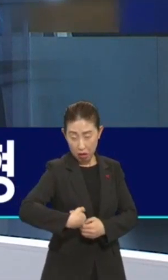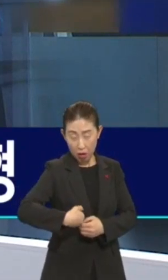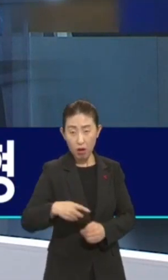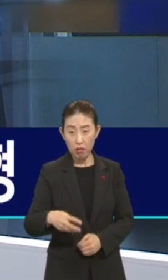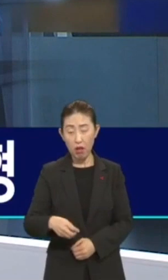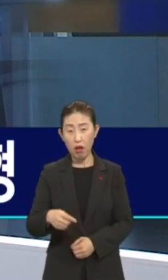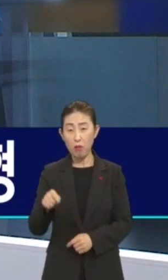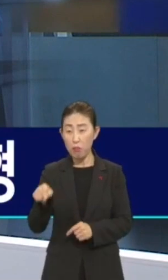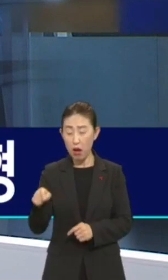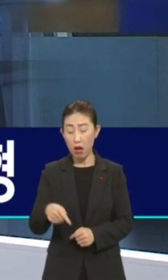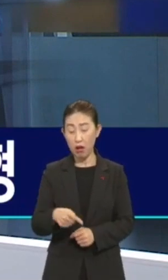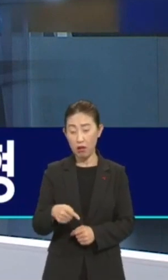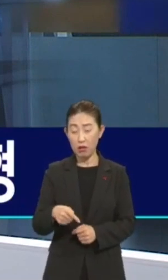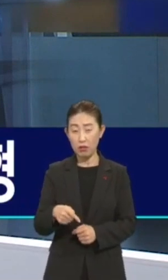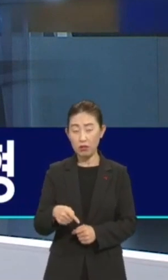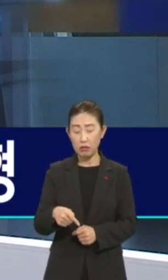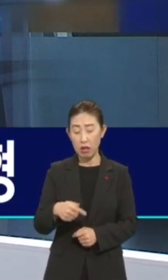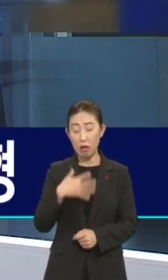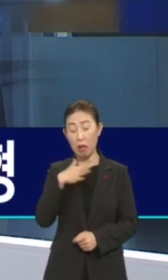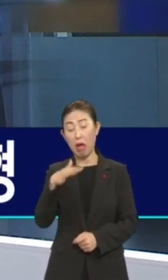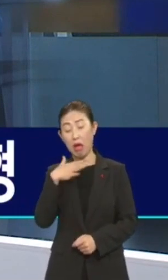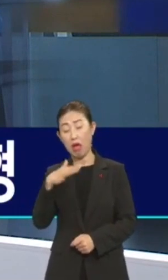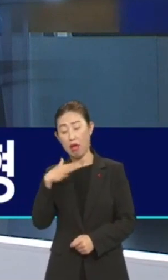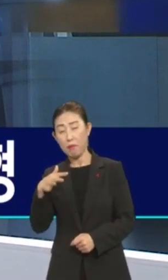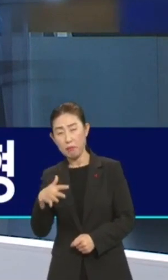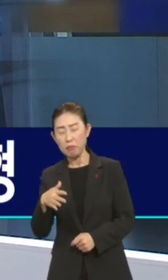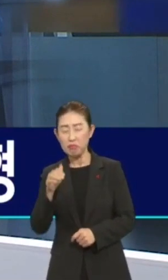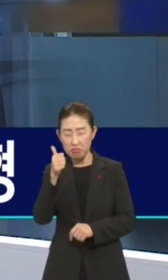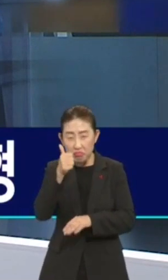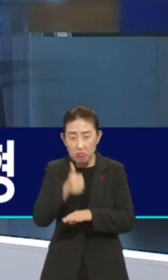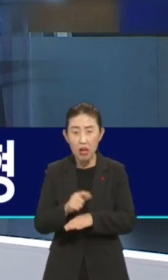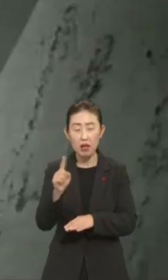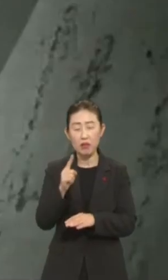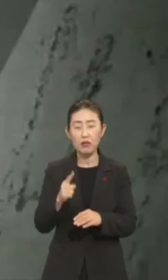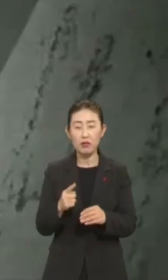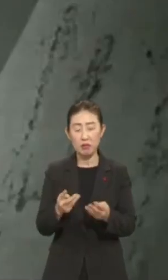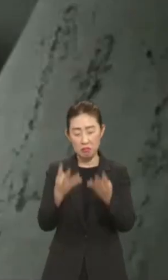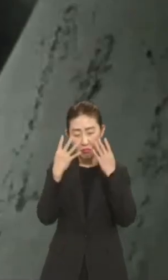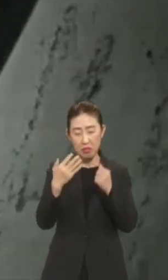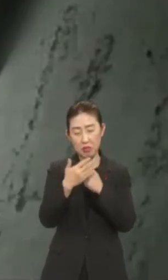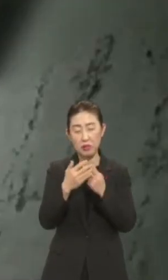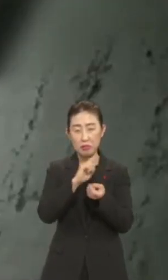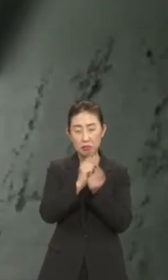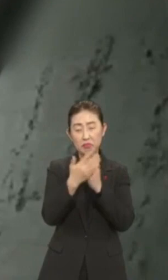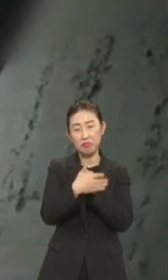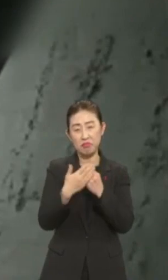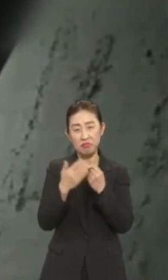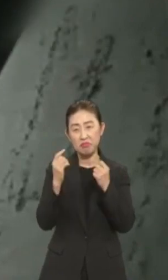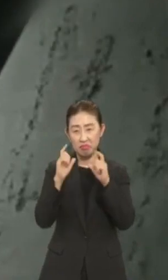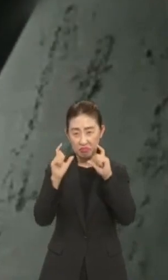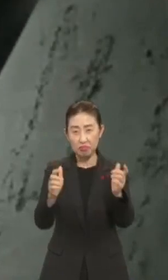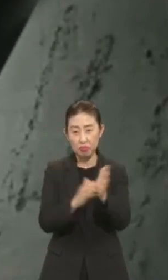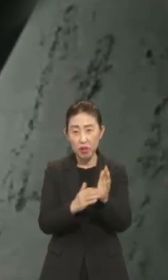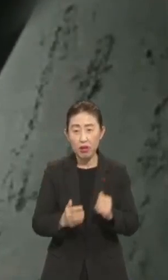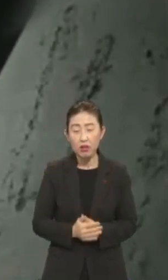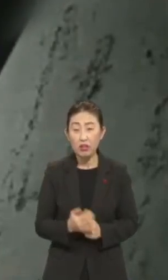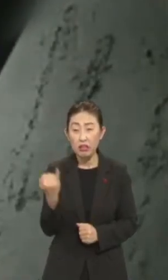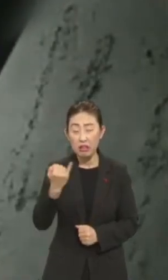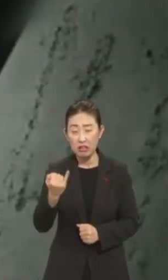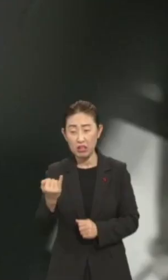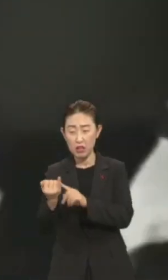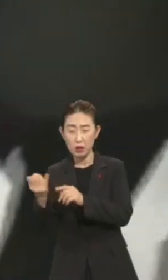재판부는이를 받아들이지 않았습니다 김철진 기자입니다 한 남성이 여성의 손을